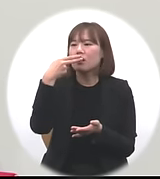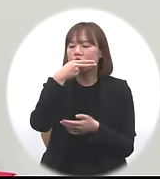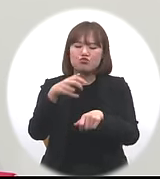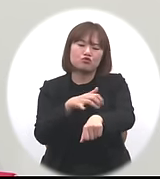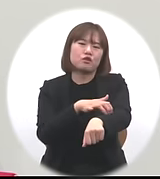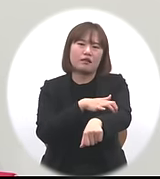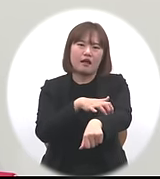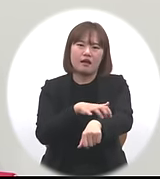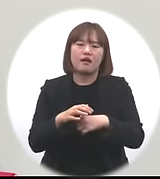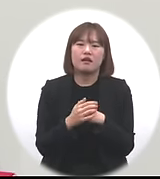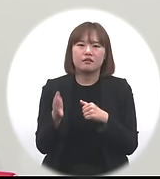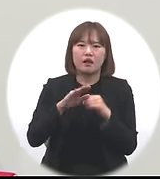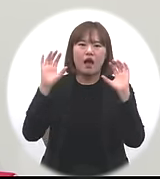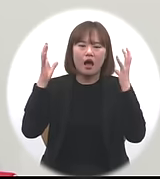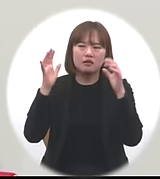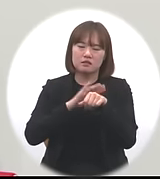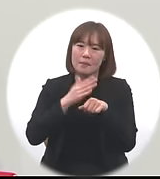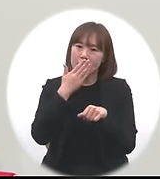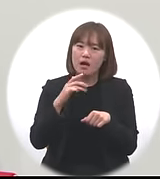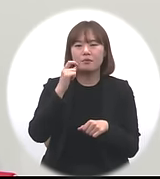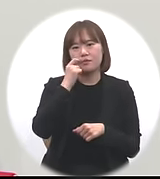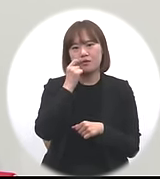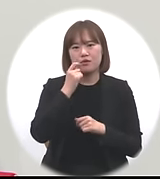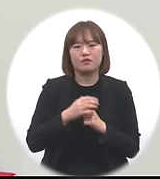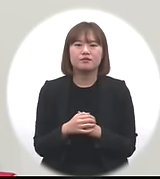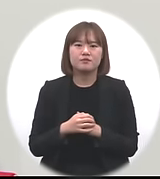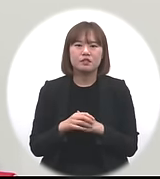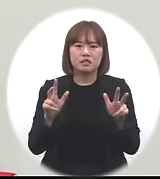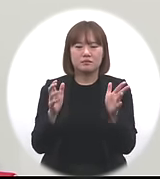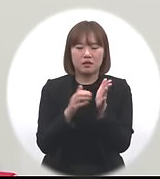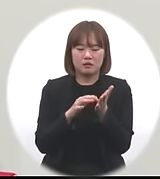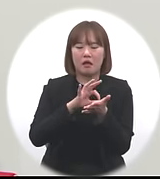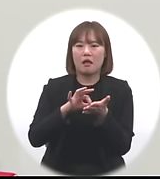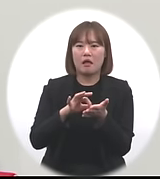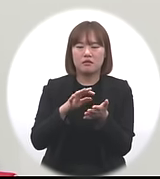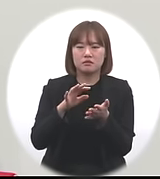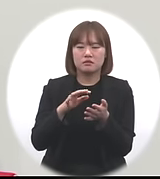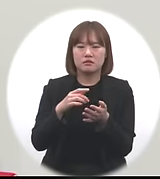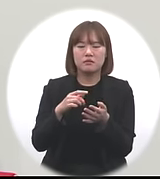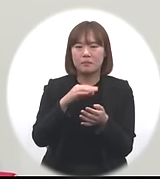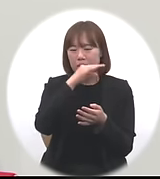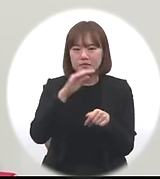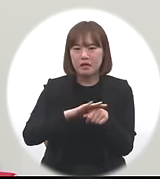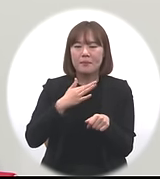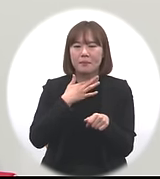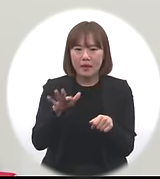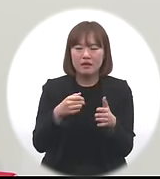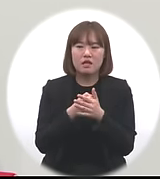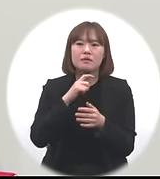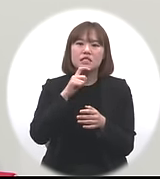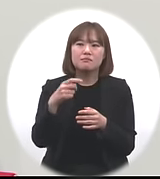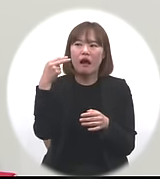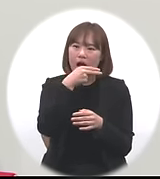죽겠어요. 근데 애가 이걸 하느냐 잘안 한단 말이죠. 더더군다나 그동안에 한 번도 칫솔질 제대로 안 했던 애를 억지로 10분을 시키려고